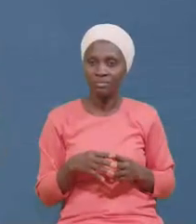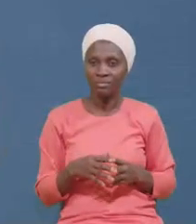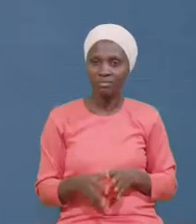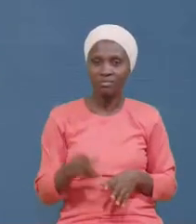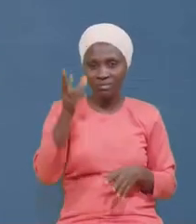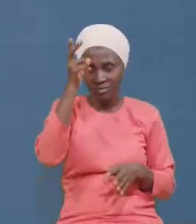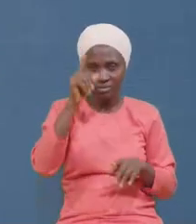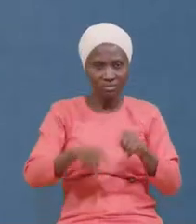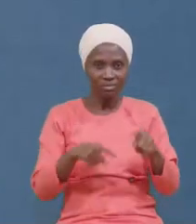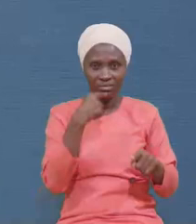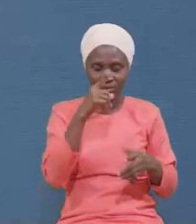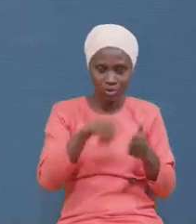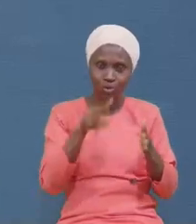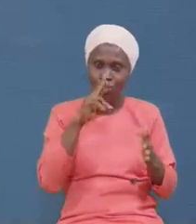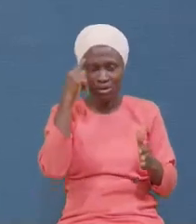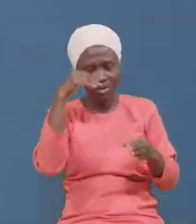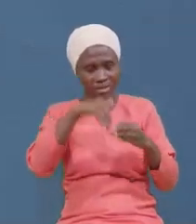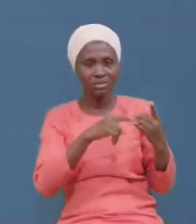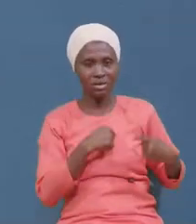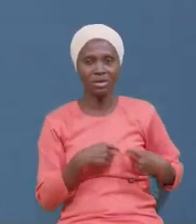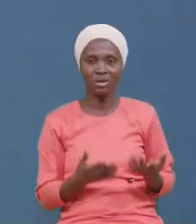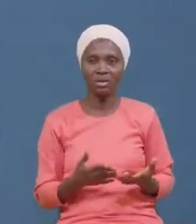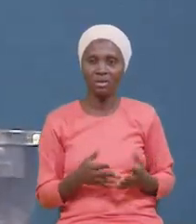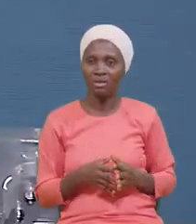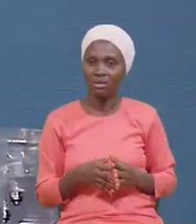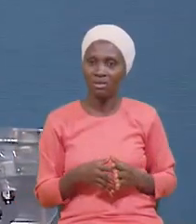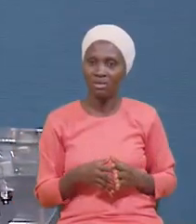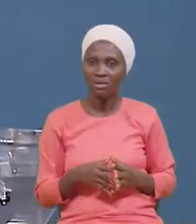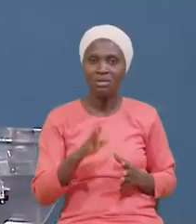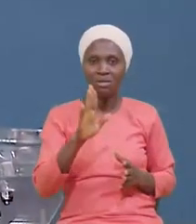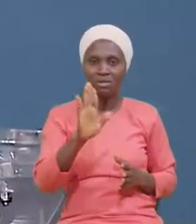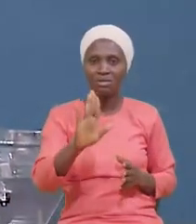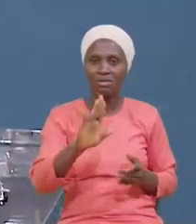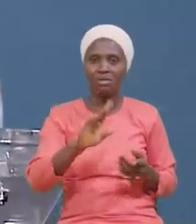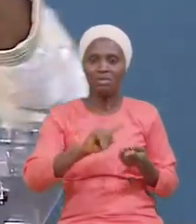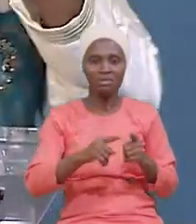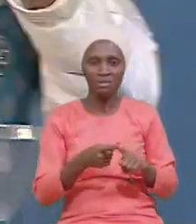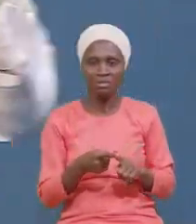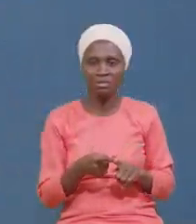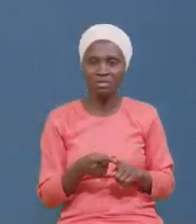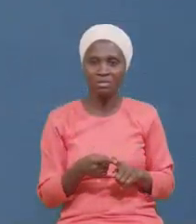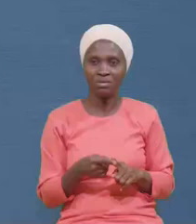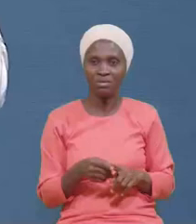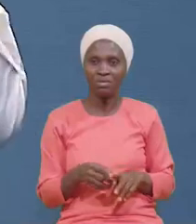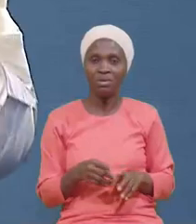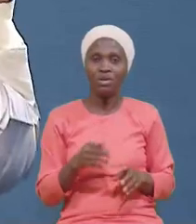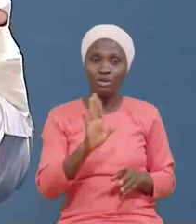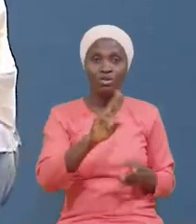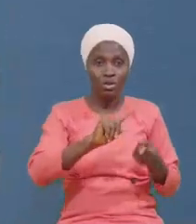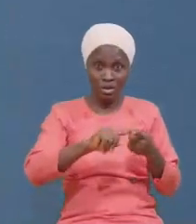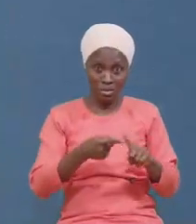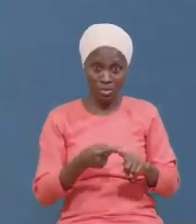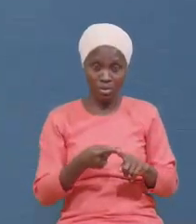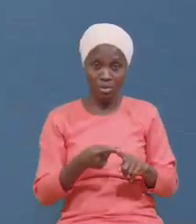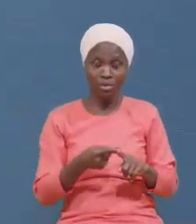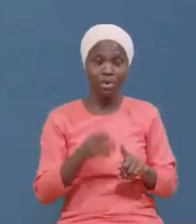in your heart mee chetulo hrudayamulo em anukuntunaro evariki cheppalsina panlu know what you have in your heart when you confess what